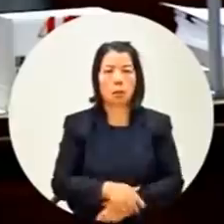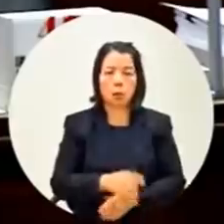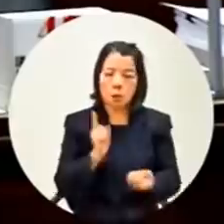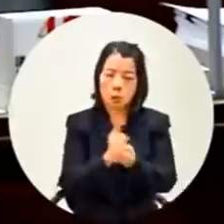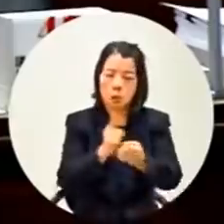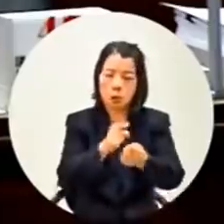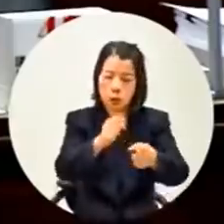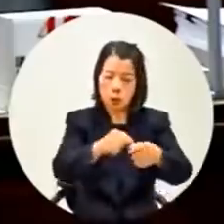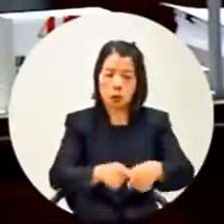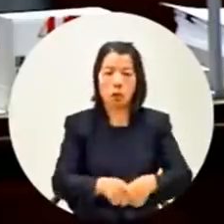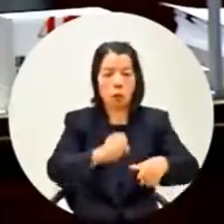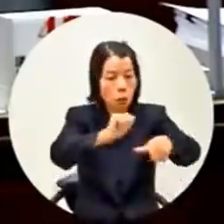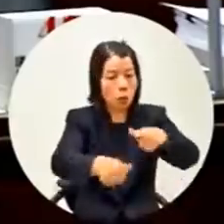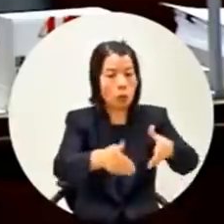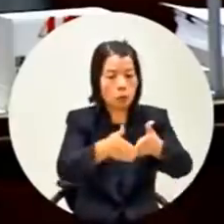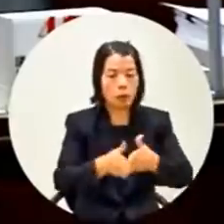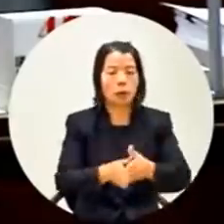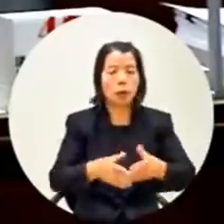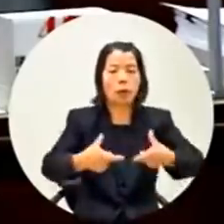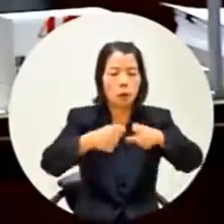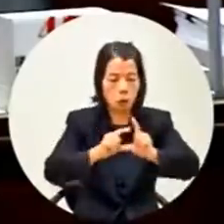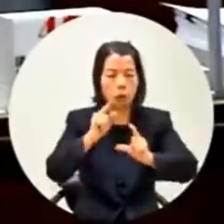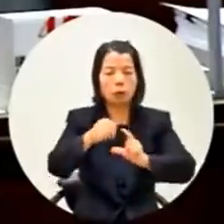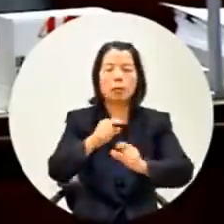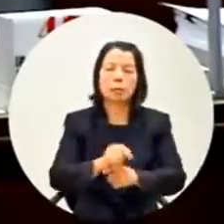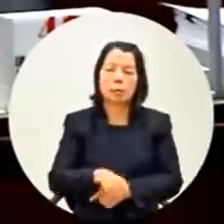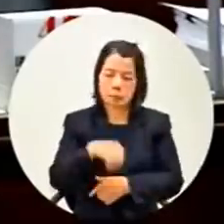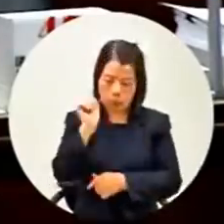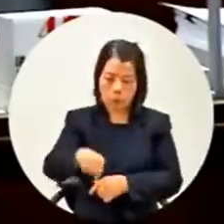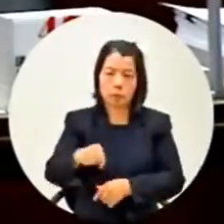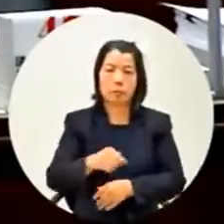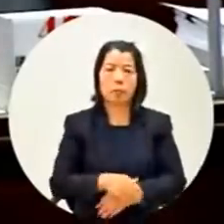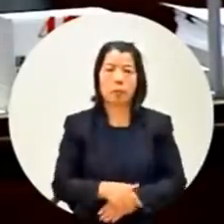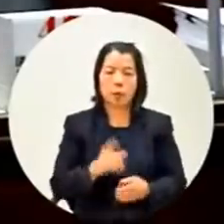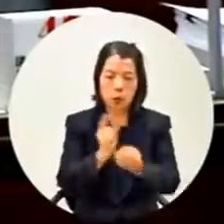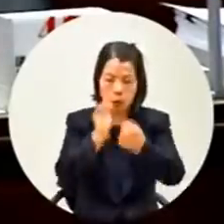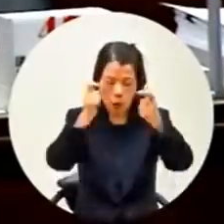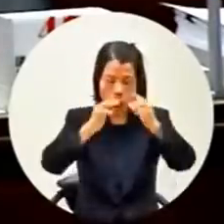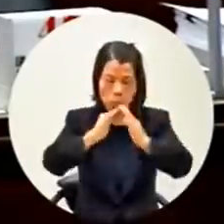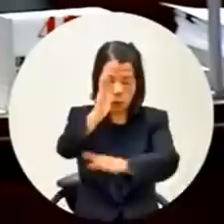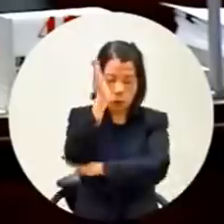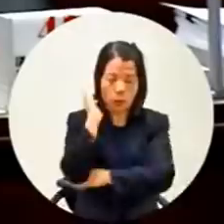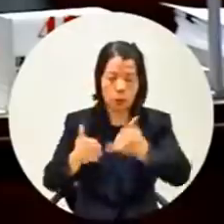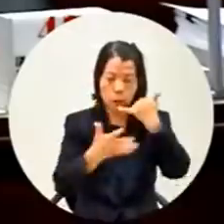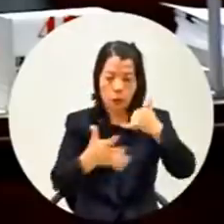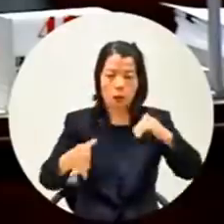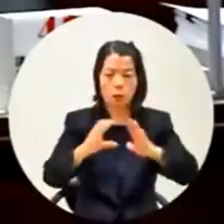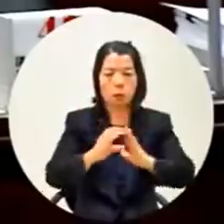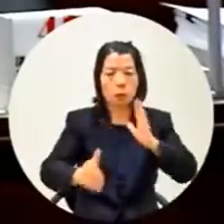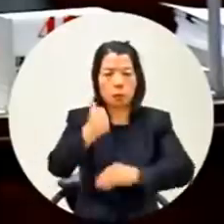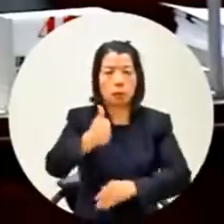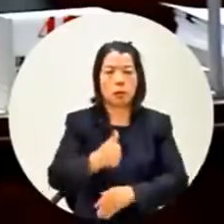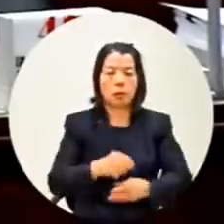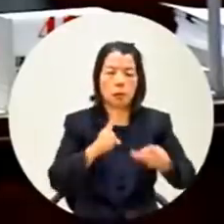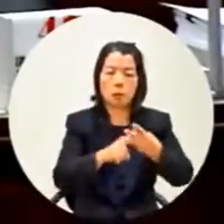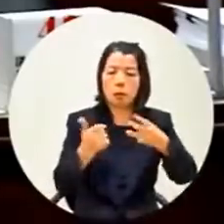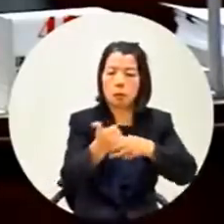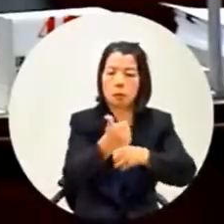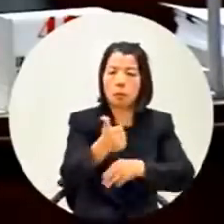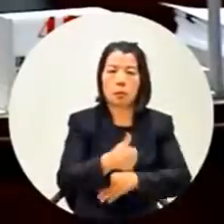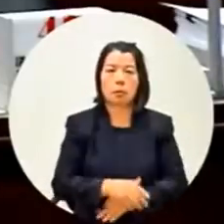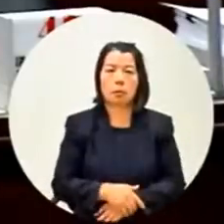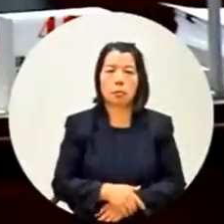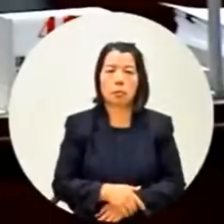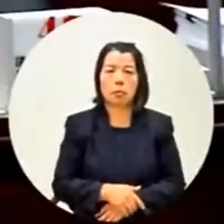也回函说到全区开发，结果高雄市政府海洋局局长王端忍